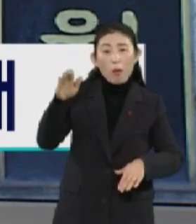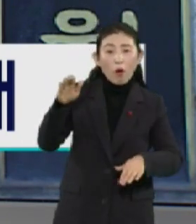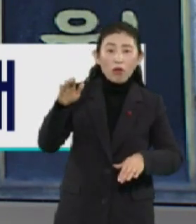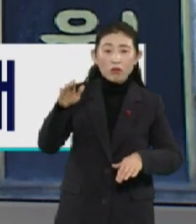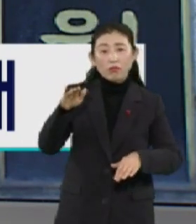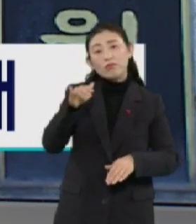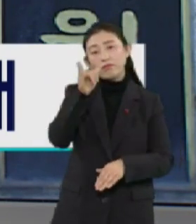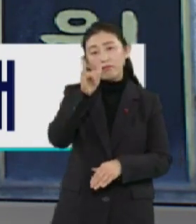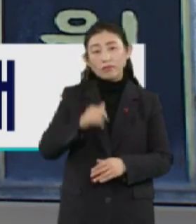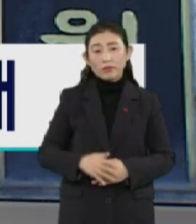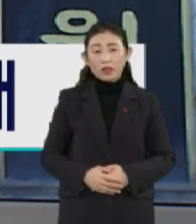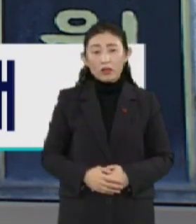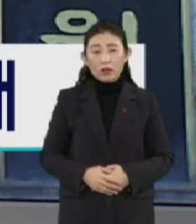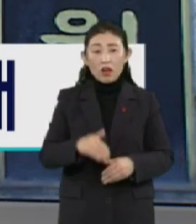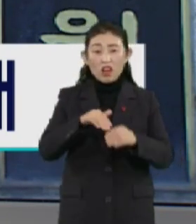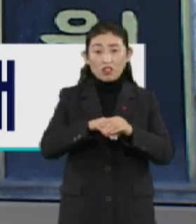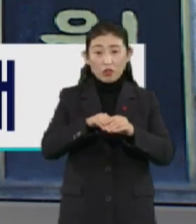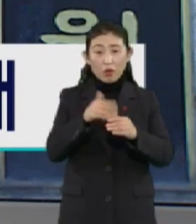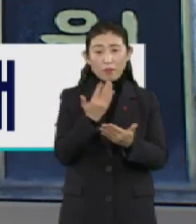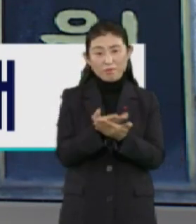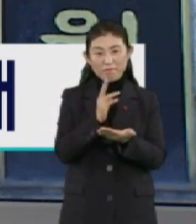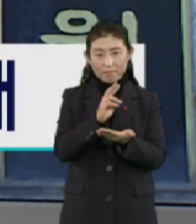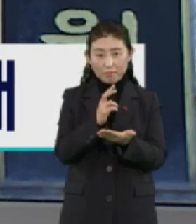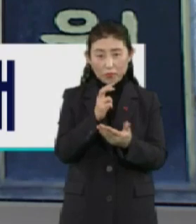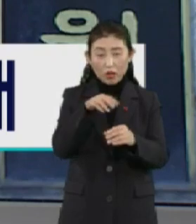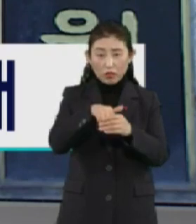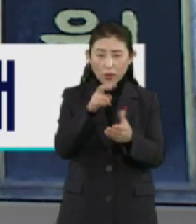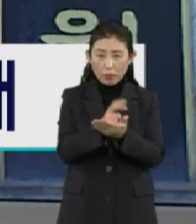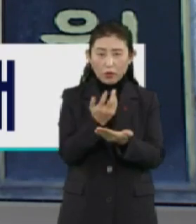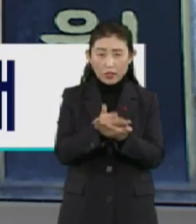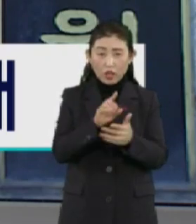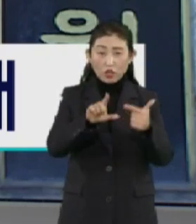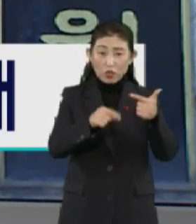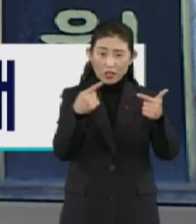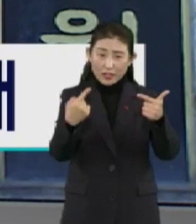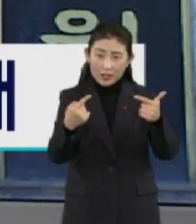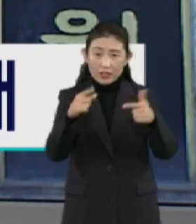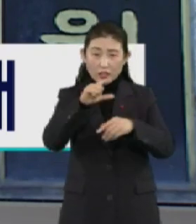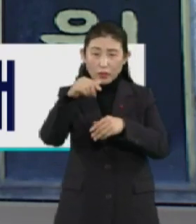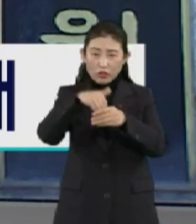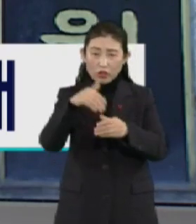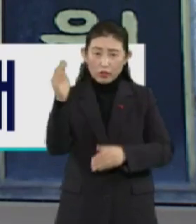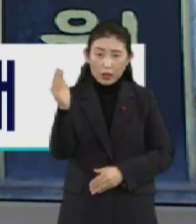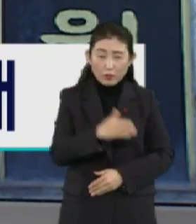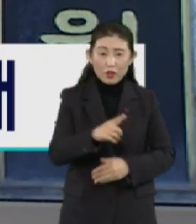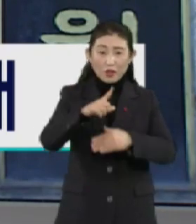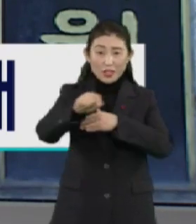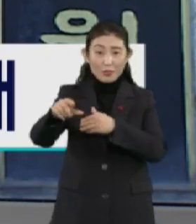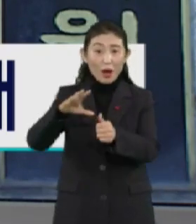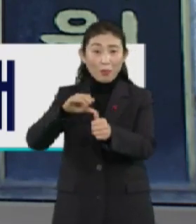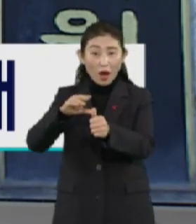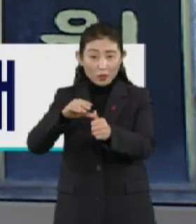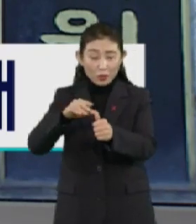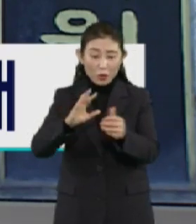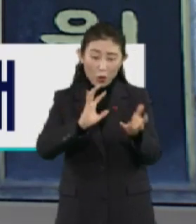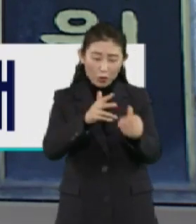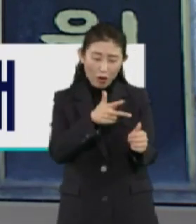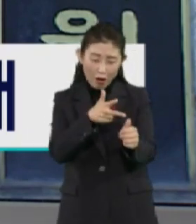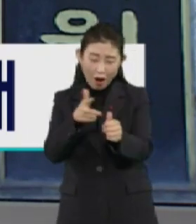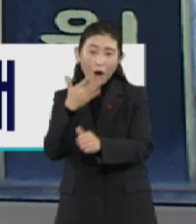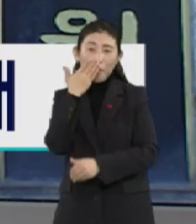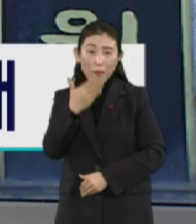제한된다는 지적이 제기됐습니다. 선거법 개정으로 6일 지방선거부터는 지역 민영방송사도 토론 방송이